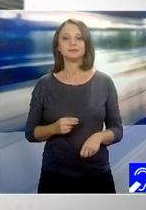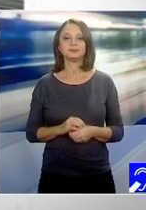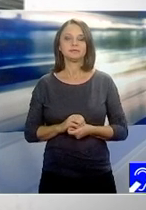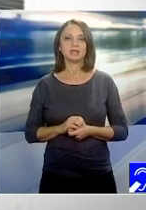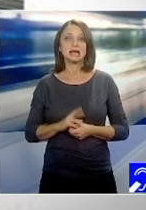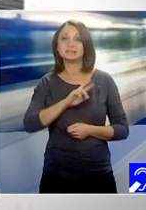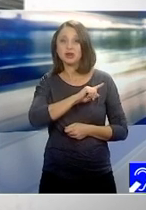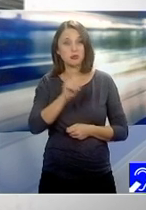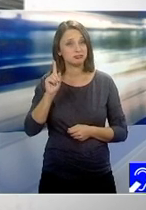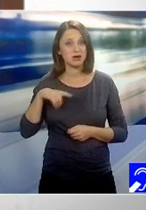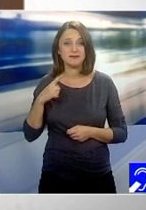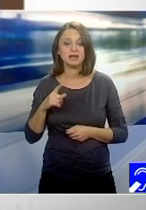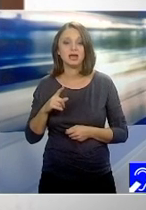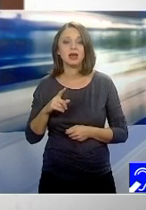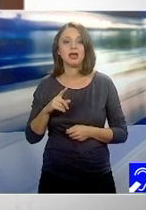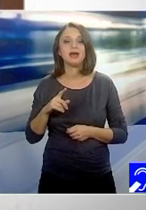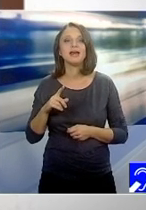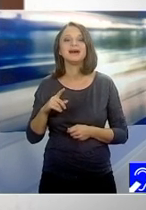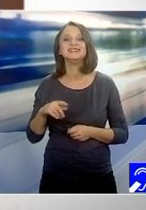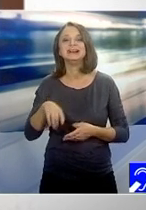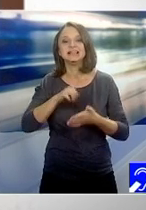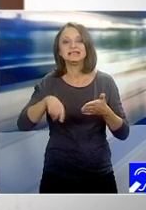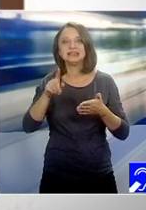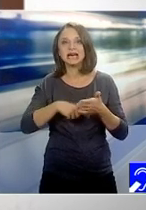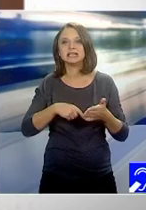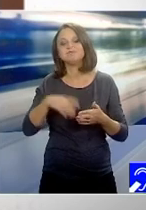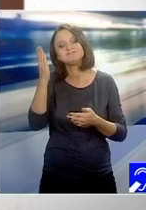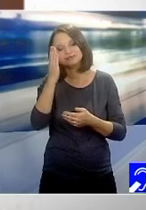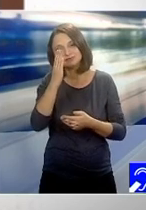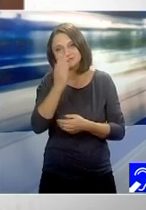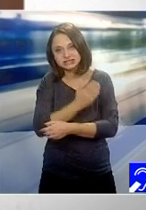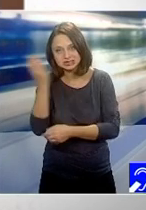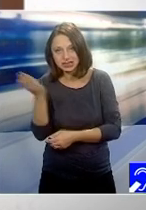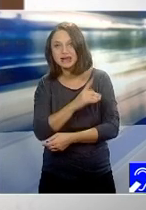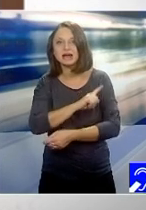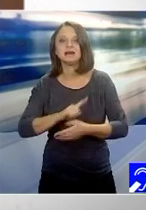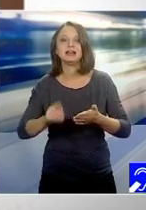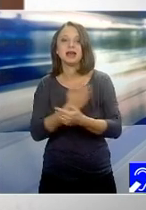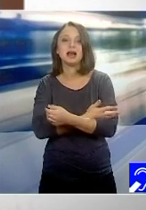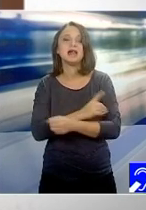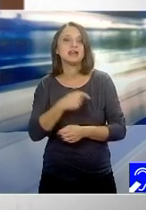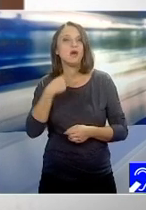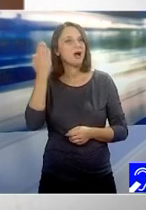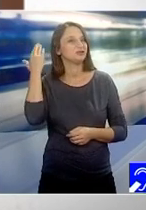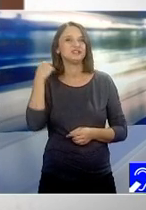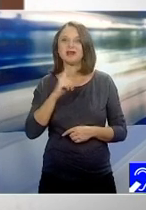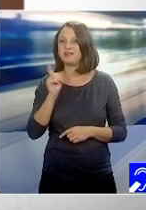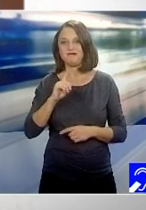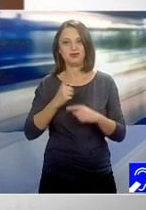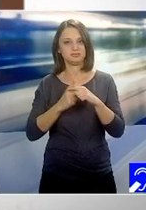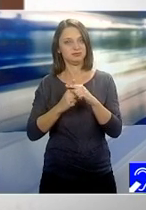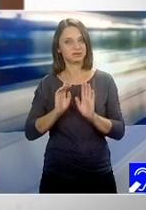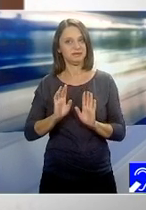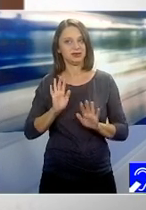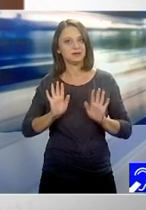tăieri ilegale. Eu nu mi-am manifestat optimismul, ci oarecare reținere atunci. Din păcate se confirmă. Sigur, este un pas pozitiv înainte. În